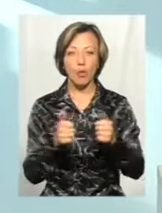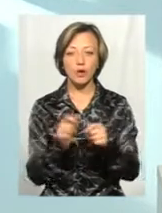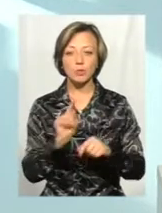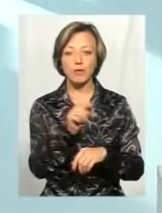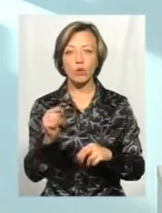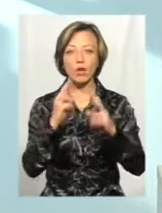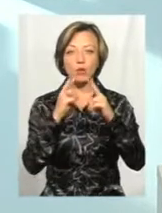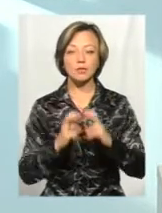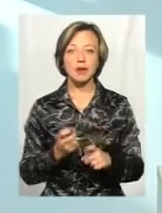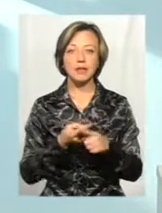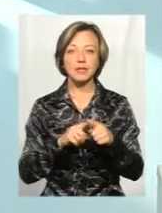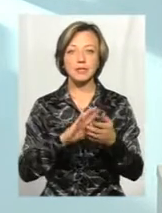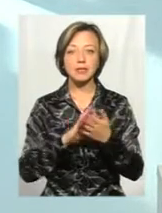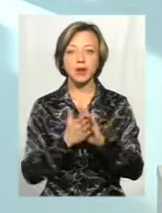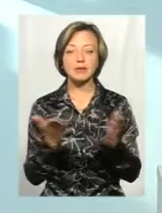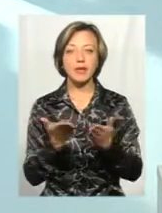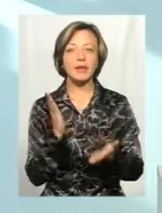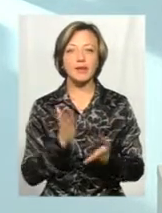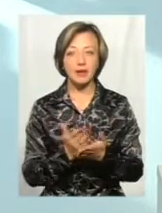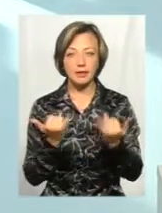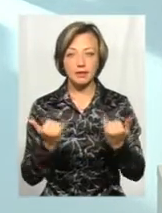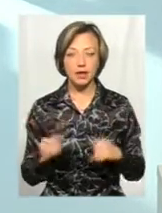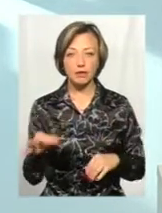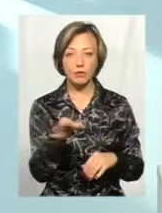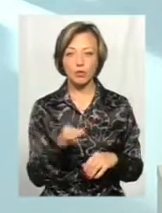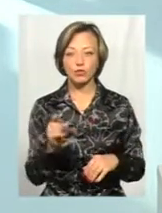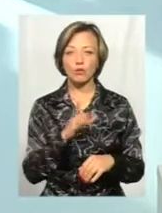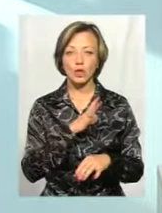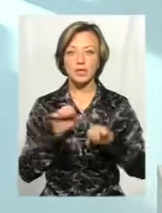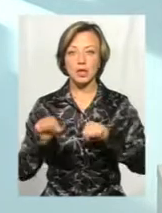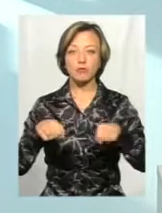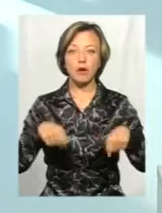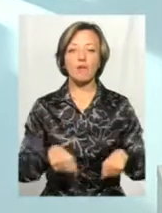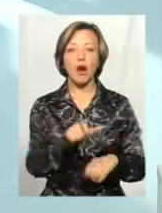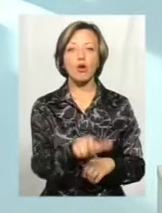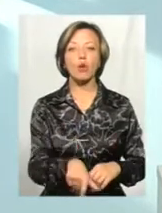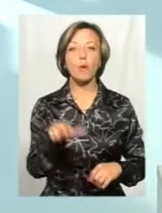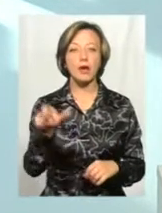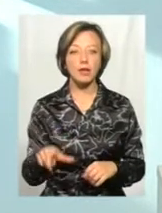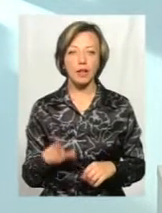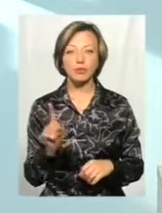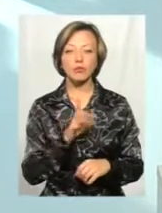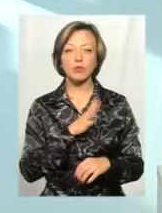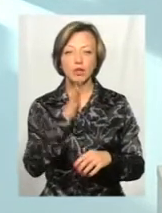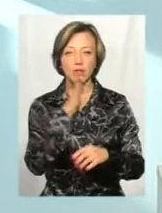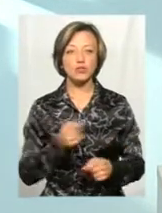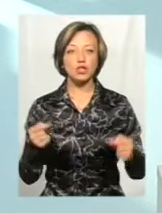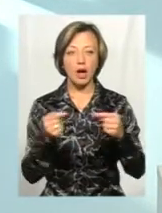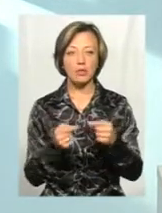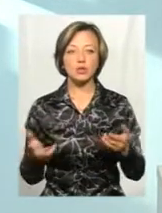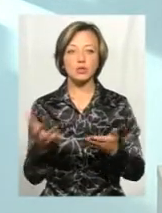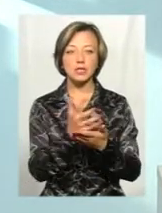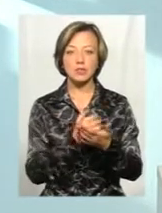вони розібралися з тими ситуаціями, які є зараз на Хмельниччині, щоб були захищені права громадян і щоб були вчасно